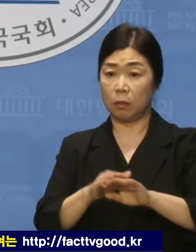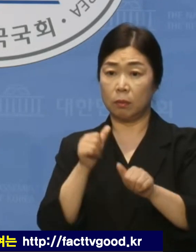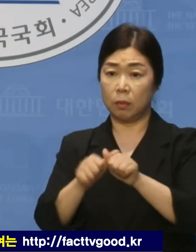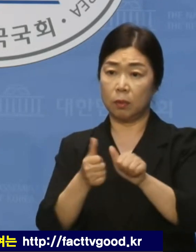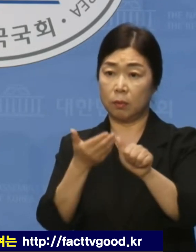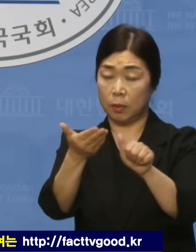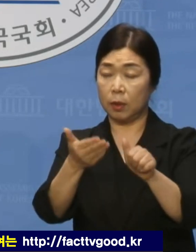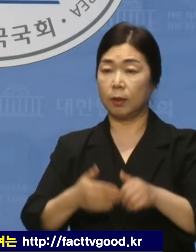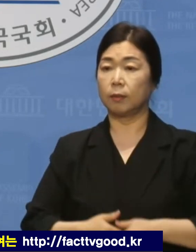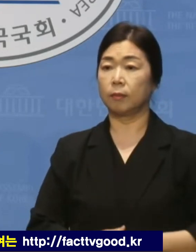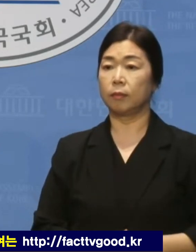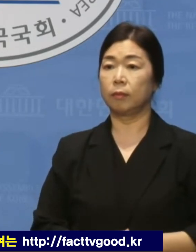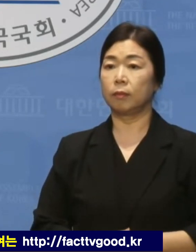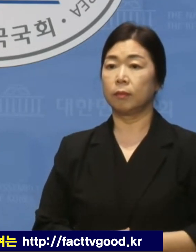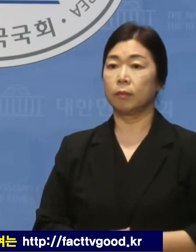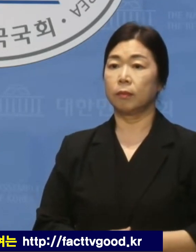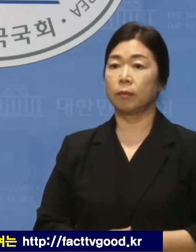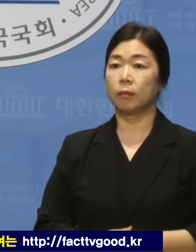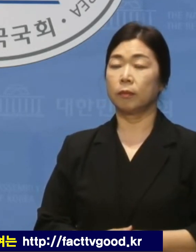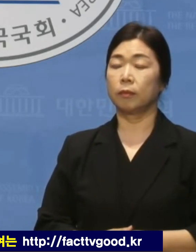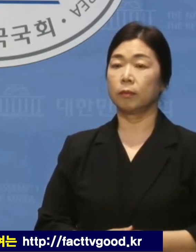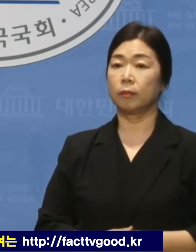경고합니다.